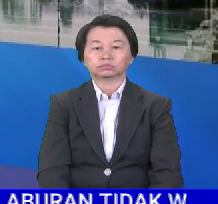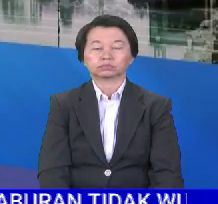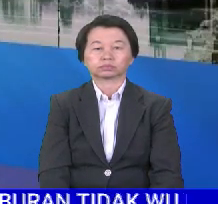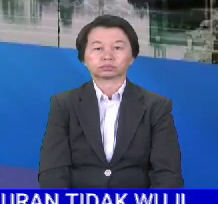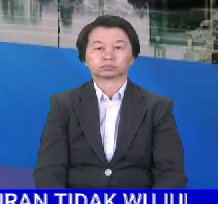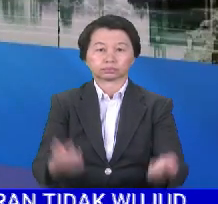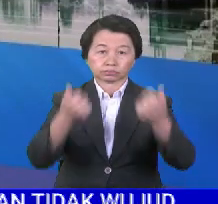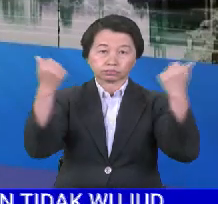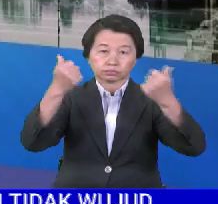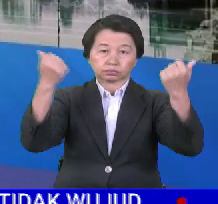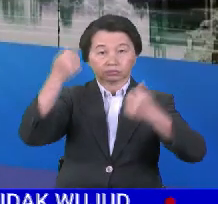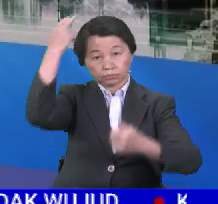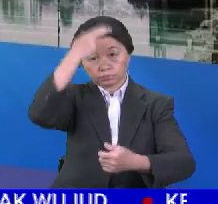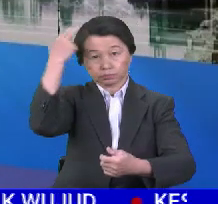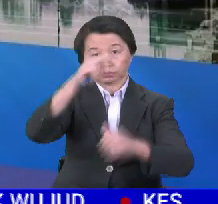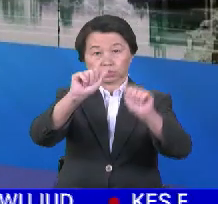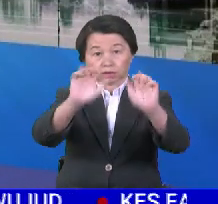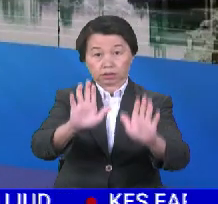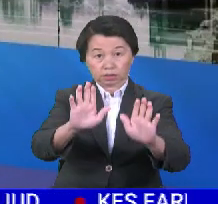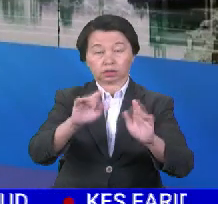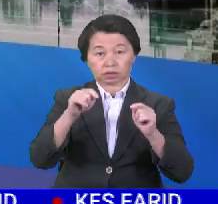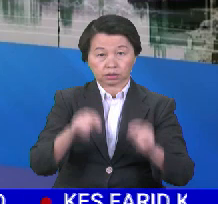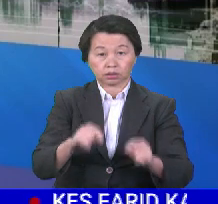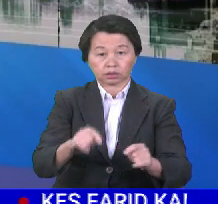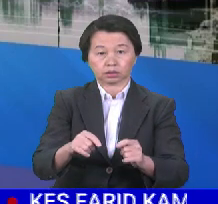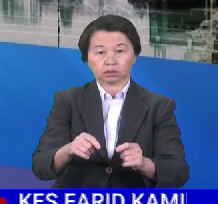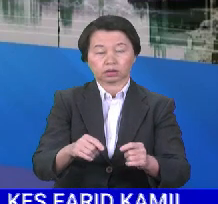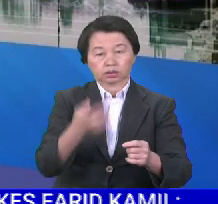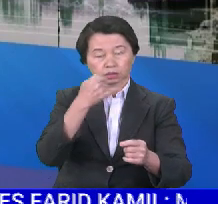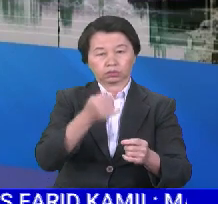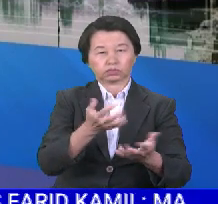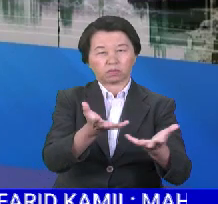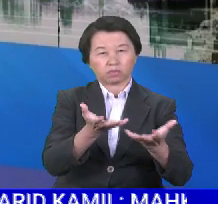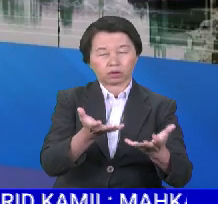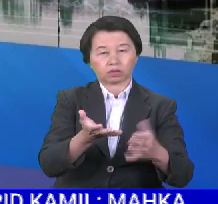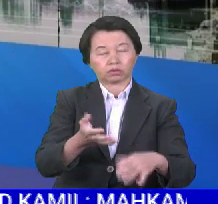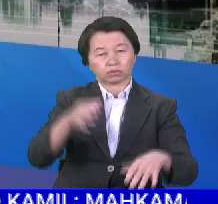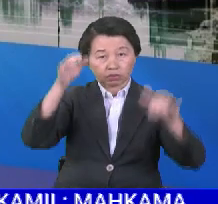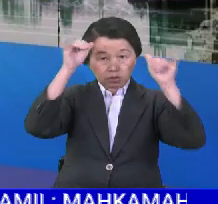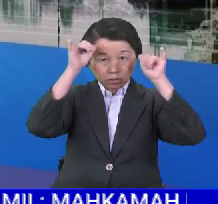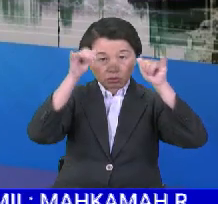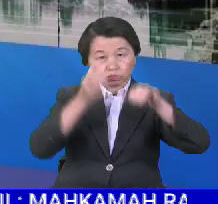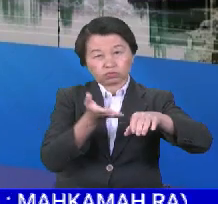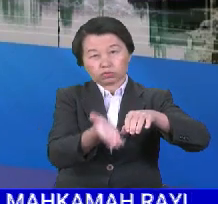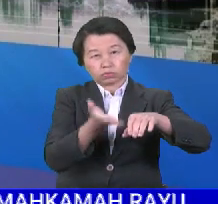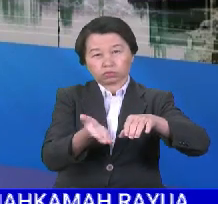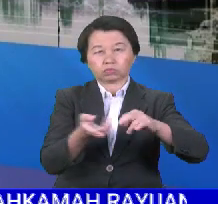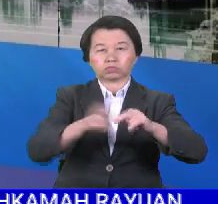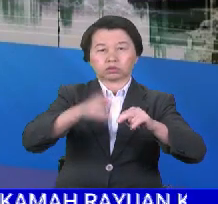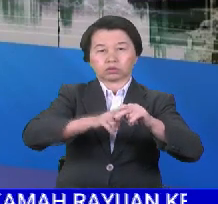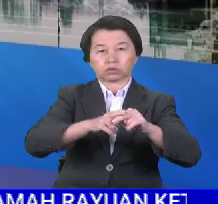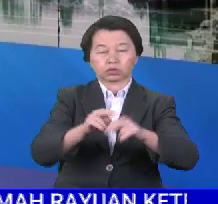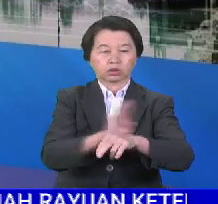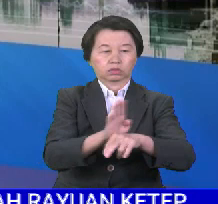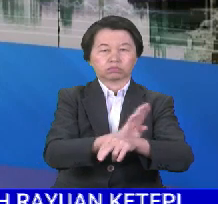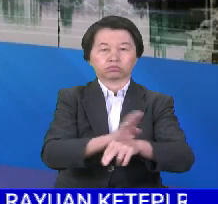Menjelang sambutan Aidiladha Ahad ini, permintaan terhadap lembu bagi ibadah korban kembali meningkat. Menurut usahawan lembu